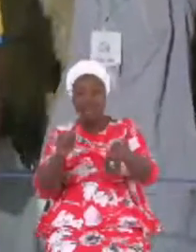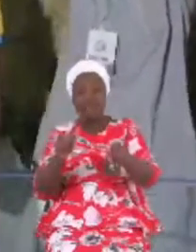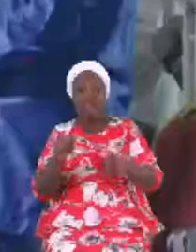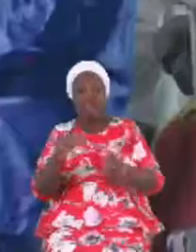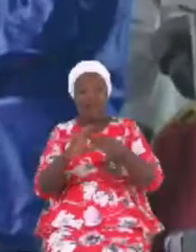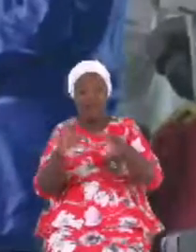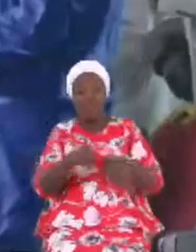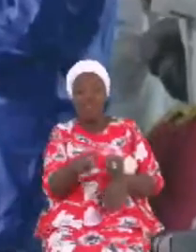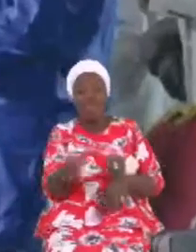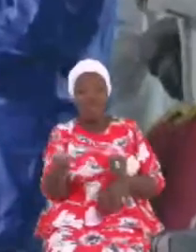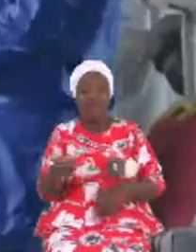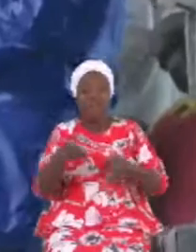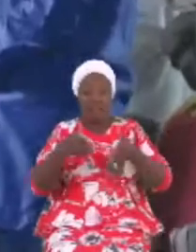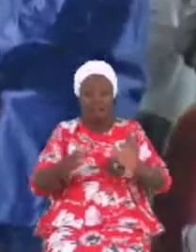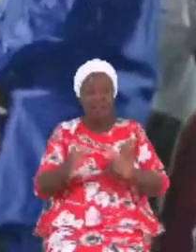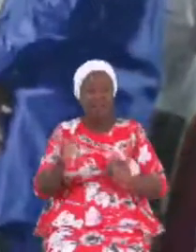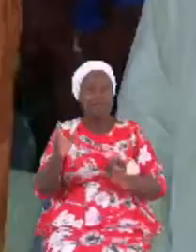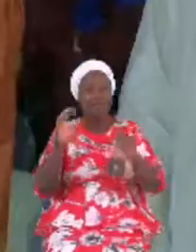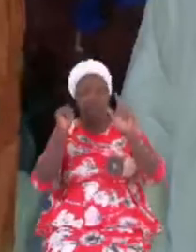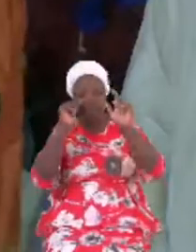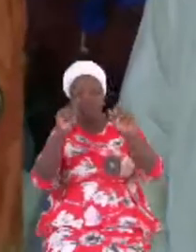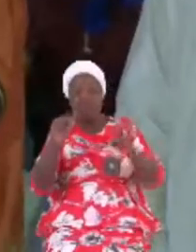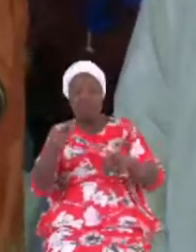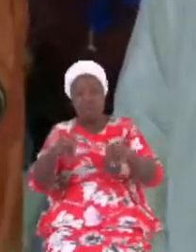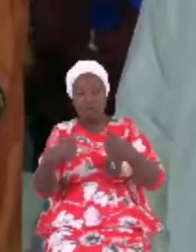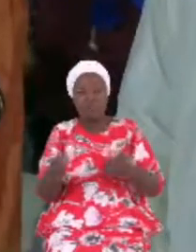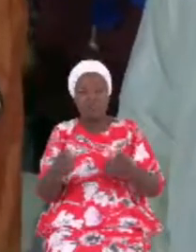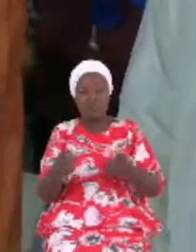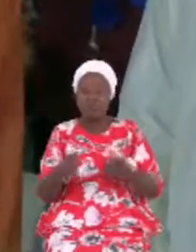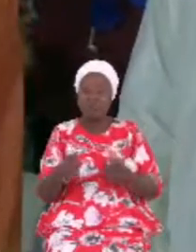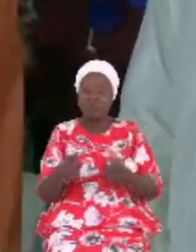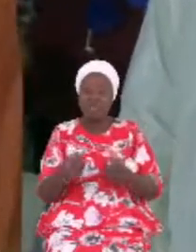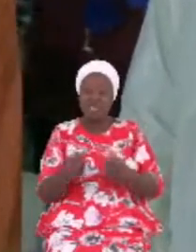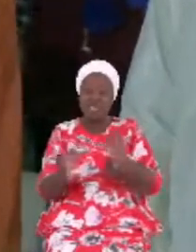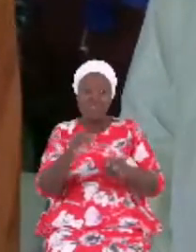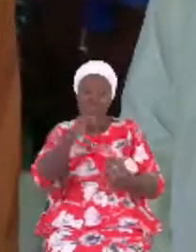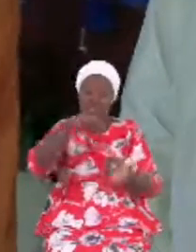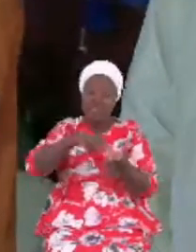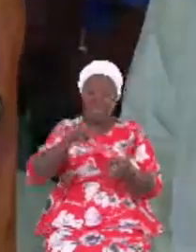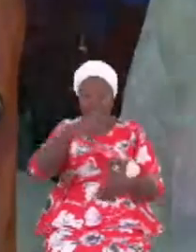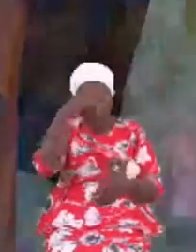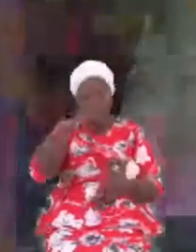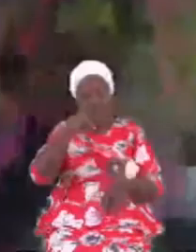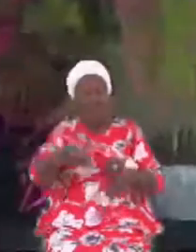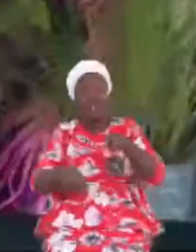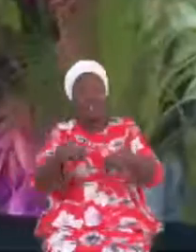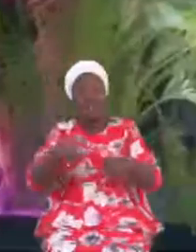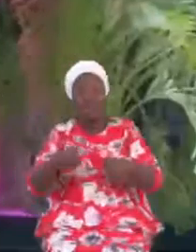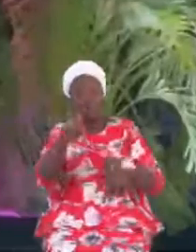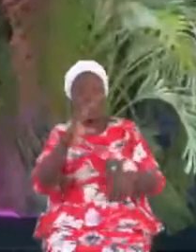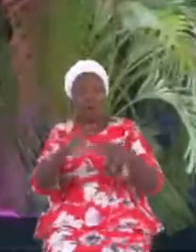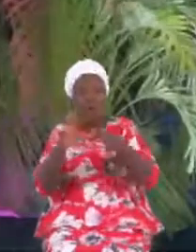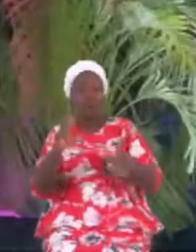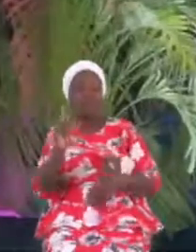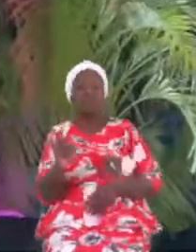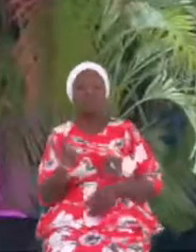Délie-les. Et qu'il s'en aille. Si tu n'es pas debout parce que tu es paralytique, tu es